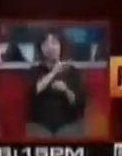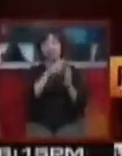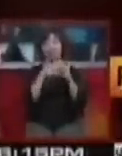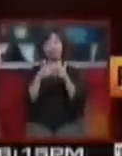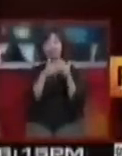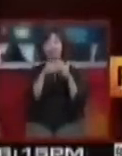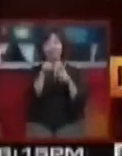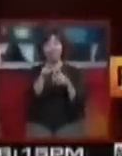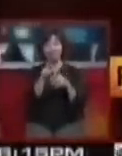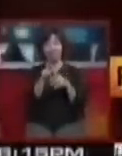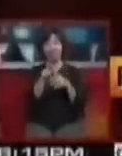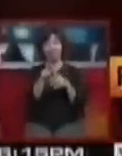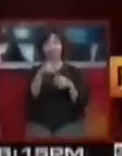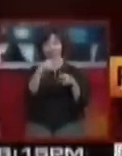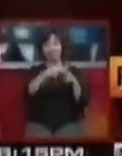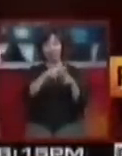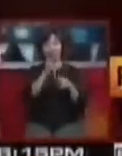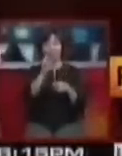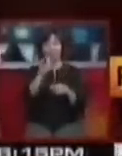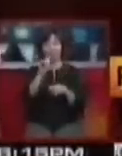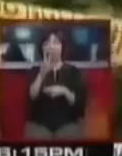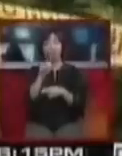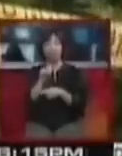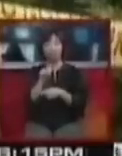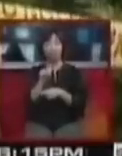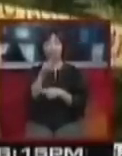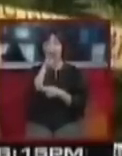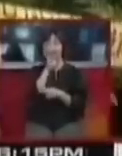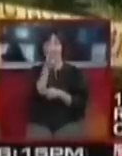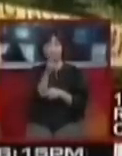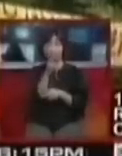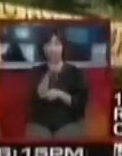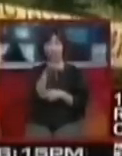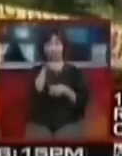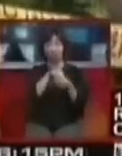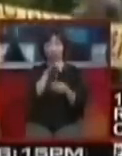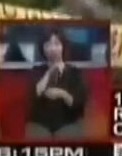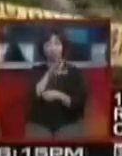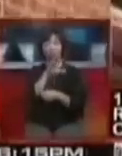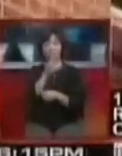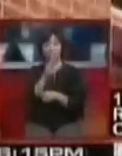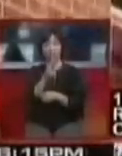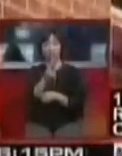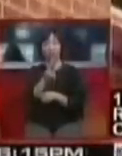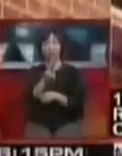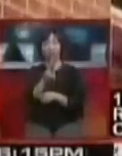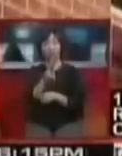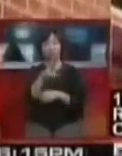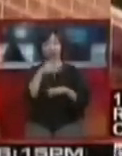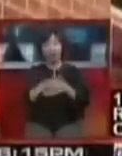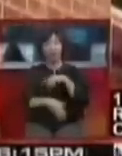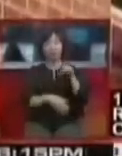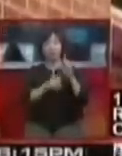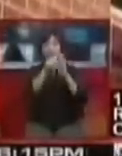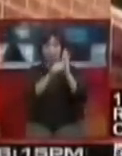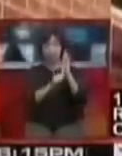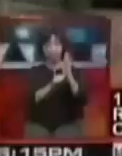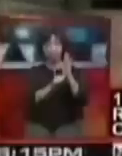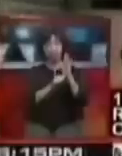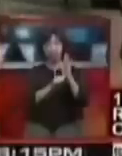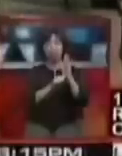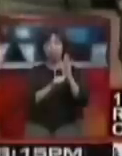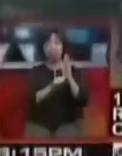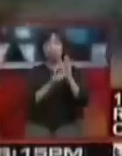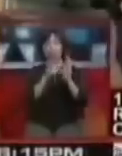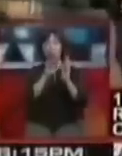kinilala ng Department of Foreign Affairs na si Ryan Lumba, 17 anyos. Sa uling balita, nasa ICU pa rin ang binata matapos umailalim sa operasyon sa University